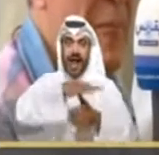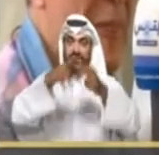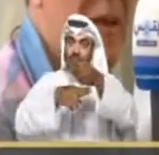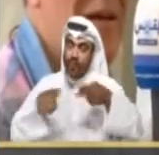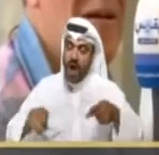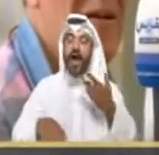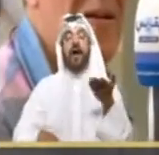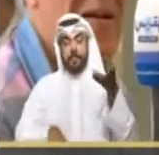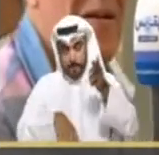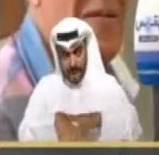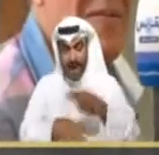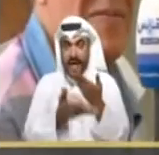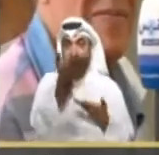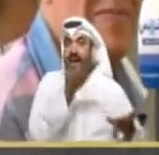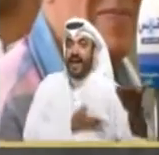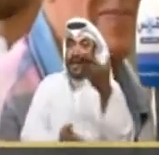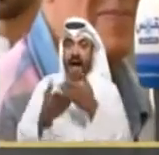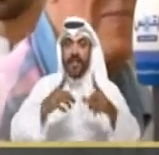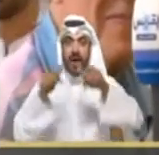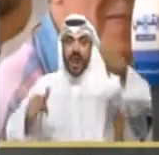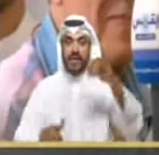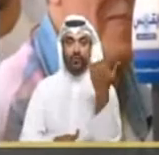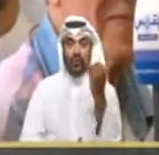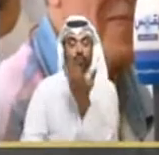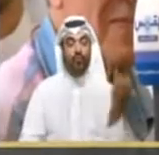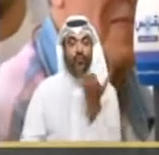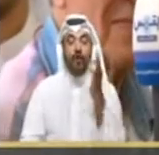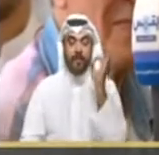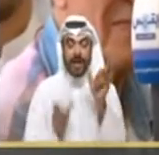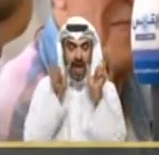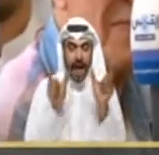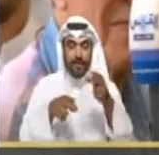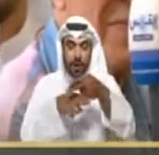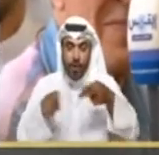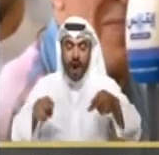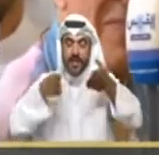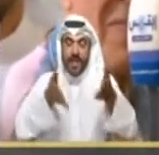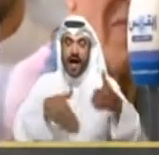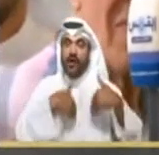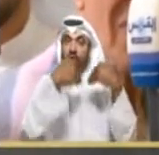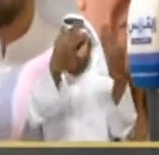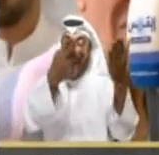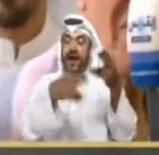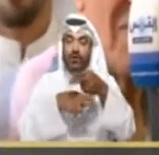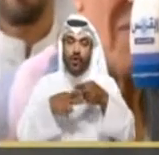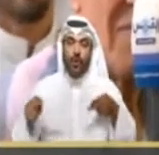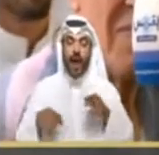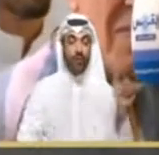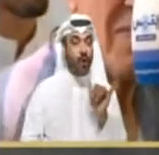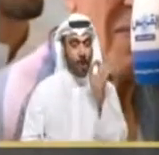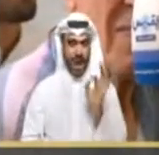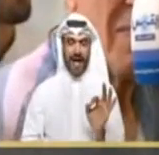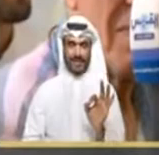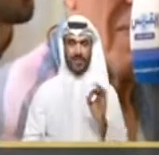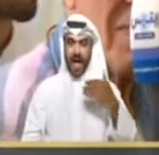الجهات الخارجية لها تأثير مباشر بأمن الكويت والكويتيين سواء داخل الكويت أو